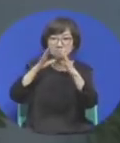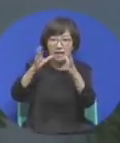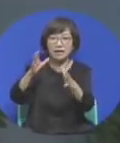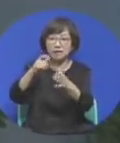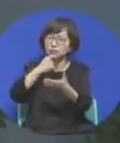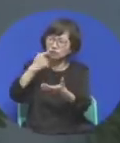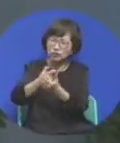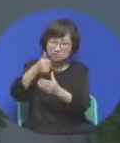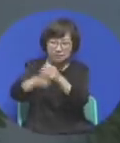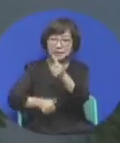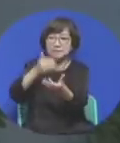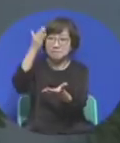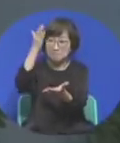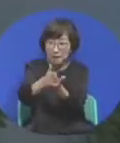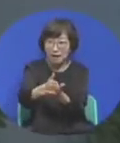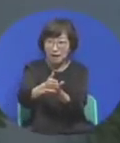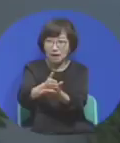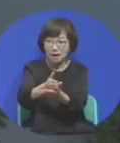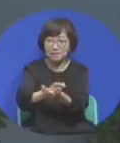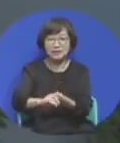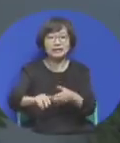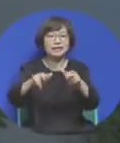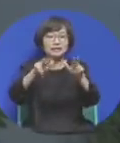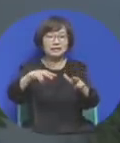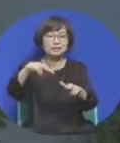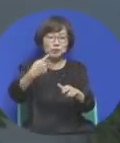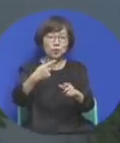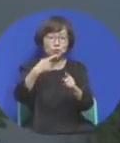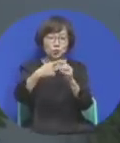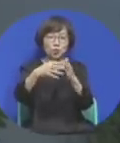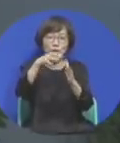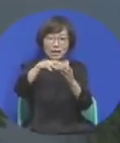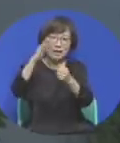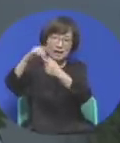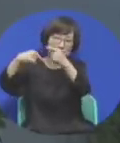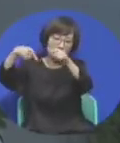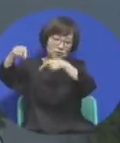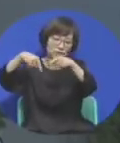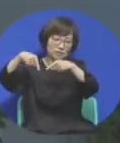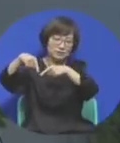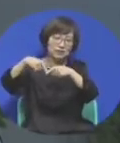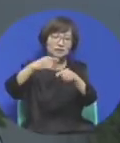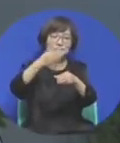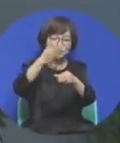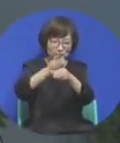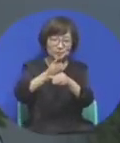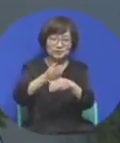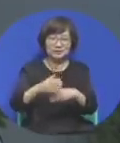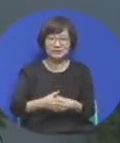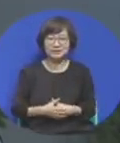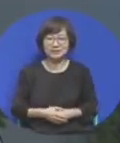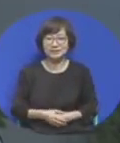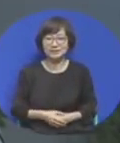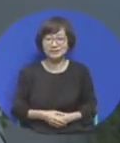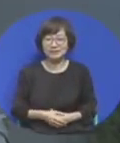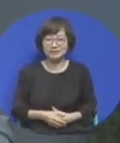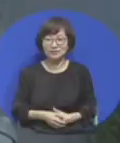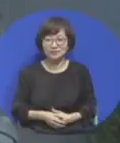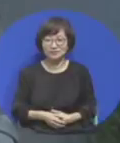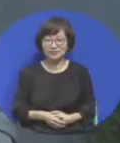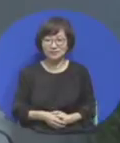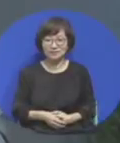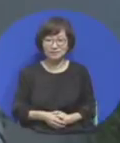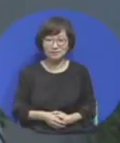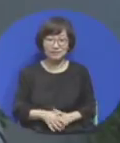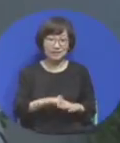that the churches are shrinking in number, because even now the works in the ministry of salvation is continuing on. 그걸 바꿔버린 거예요. I just changed that.